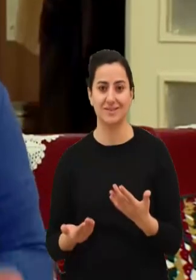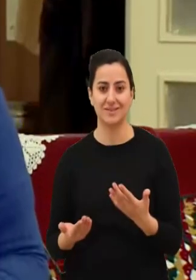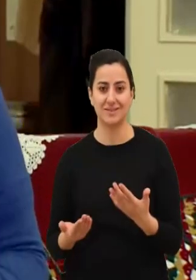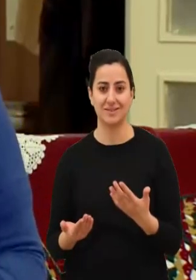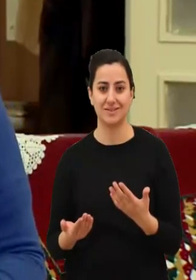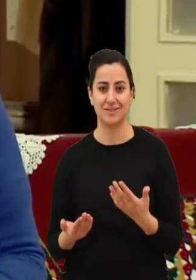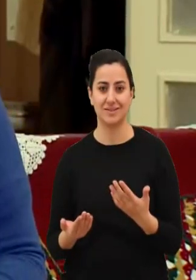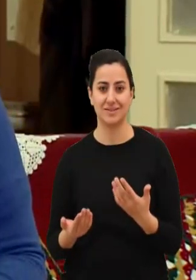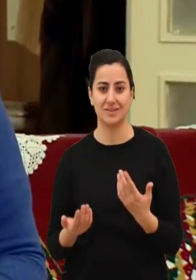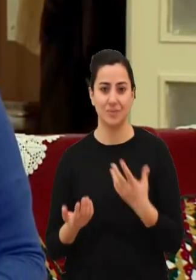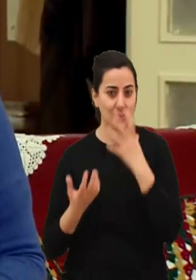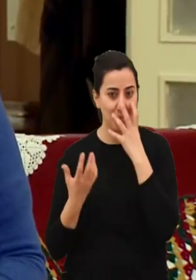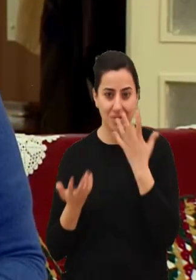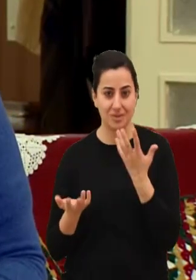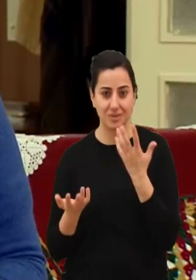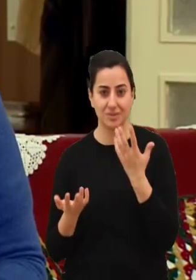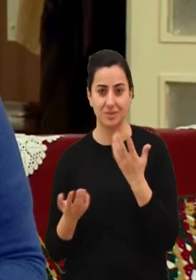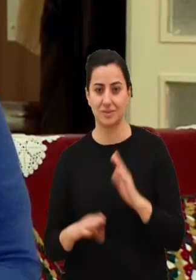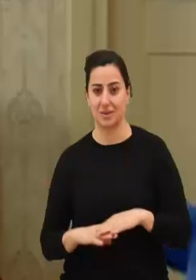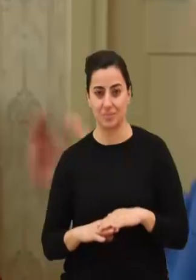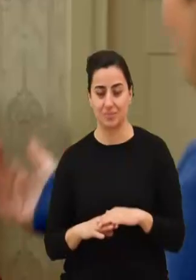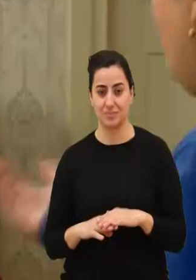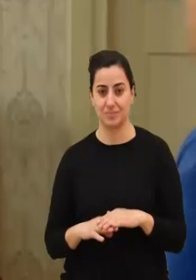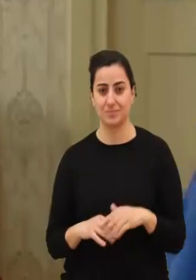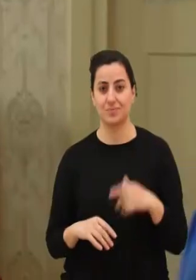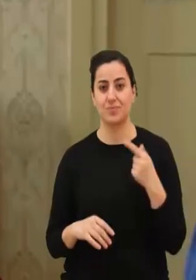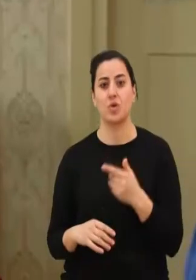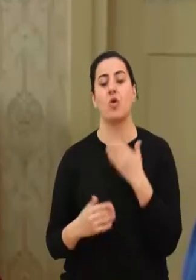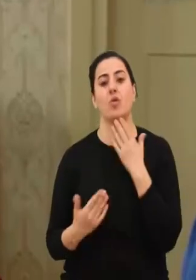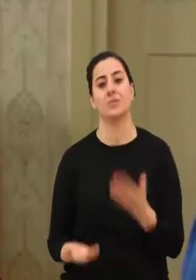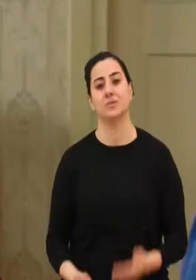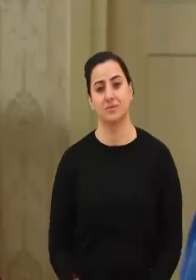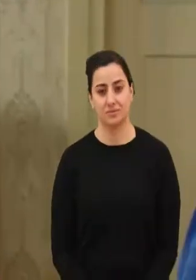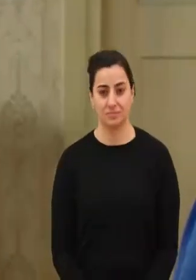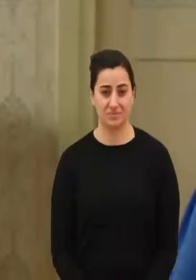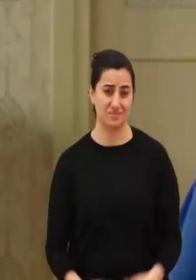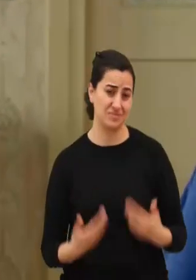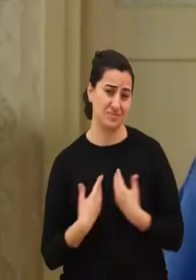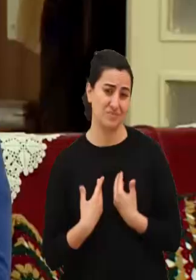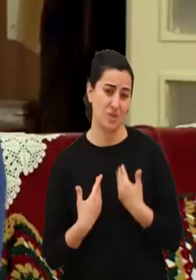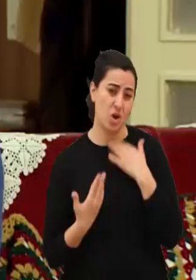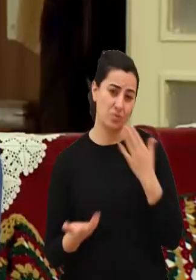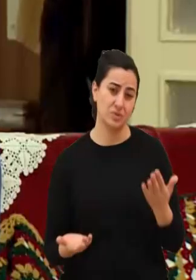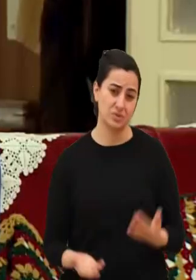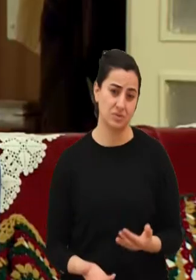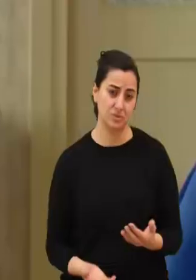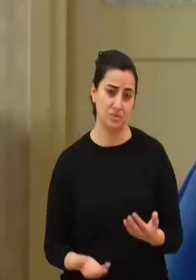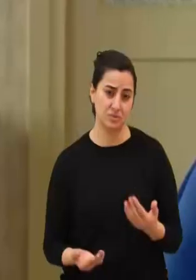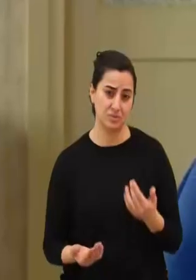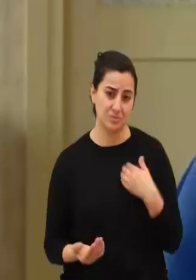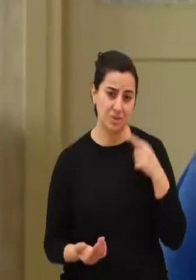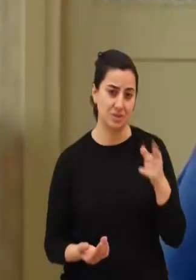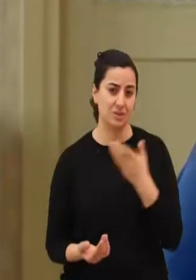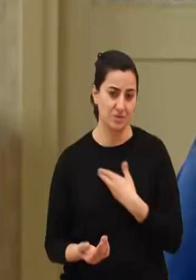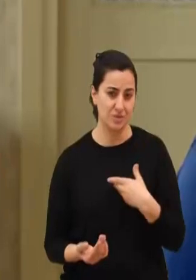nasıl bekleyebiliriz karşı taraftan, ha? Bu ses olmaz. Nice ben olmaz. Ben seveyim seni